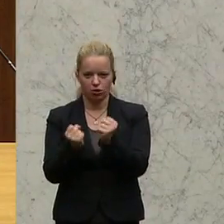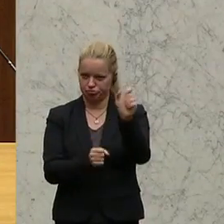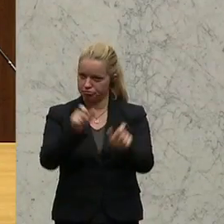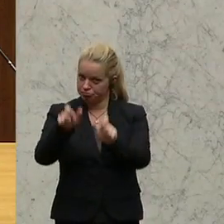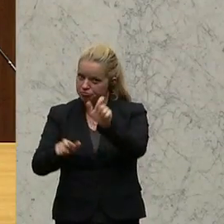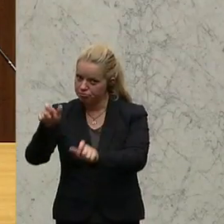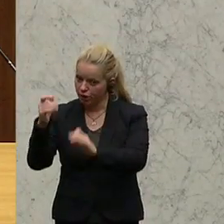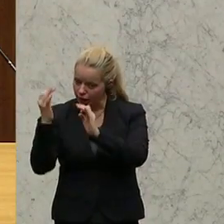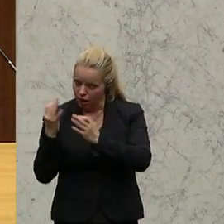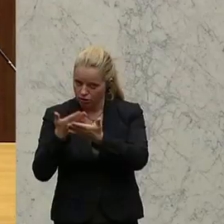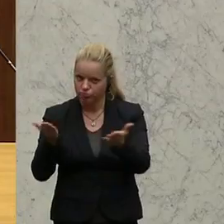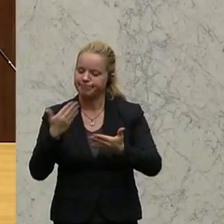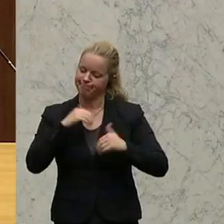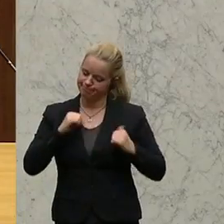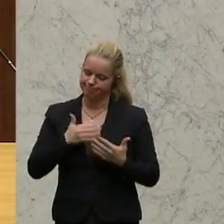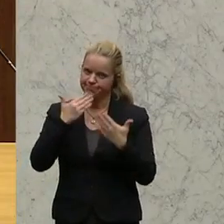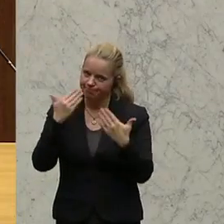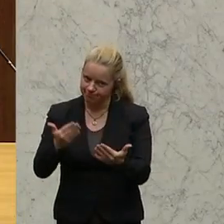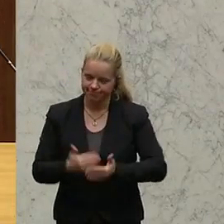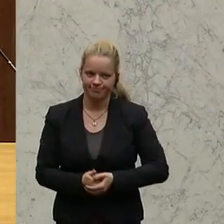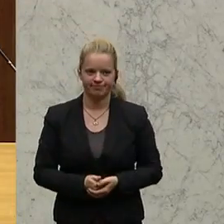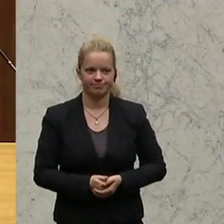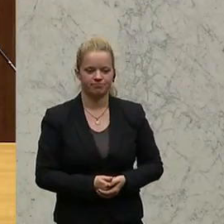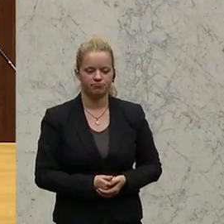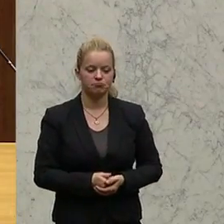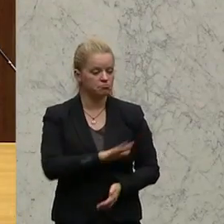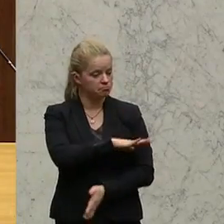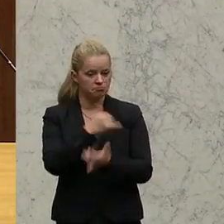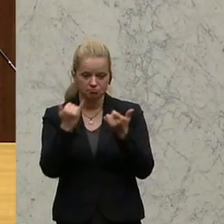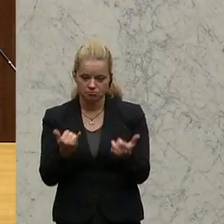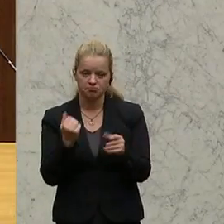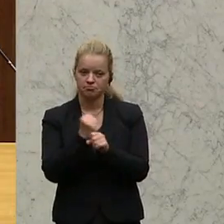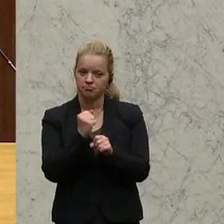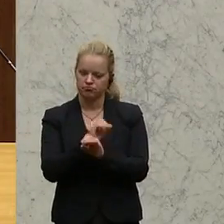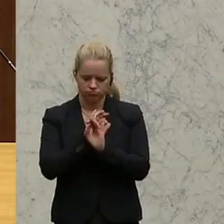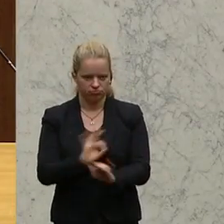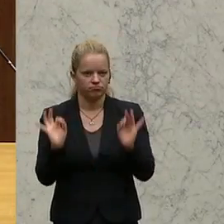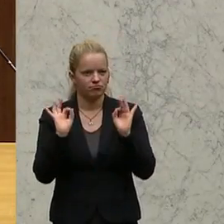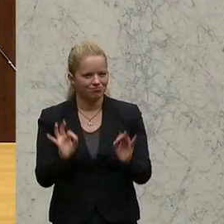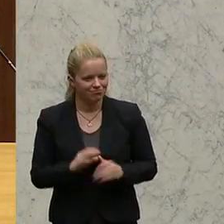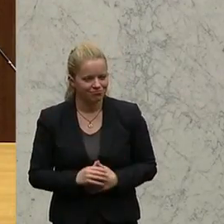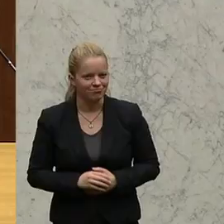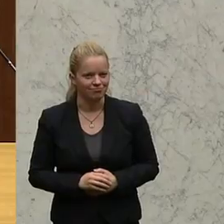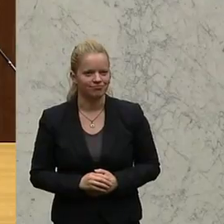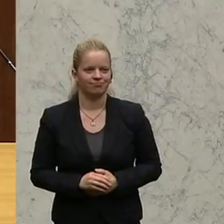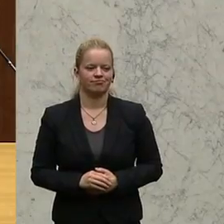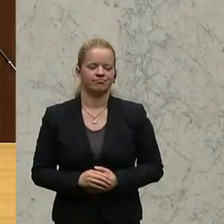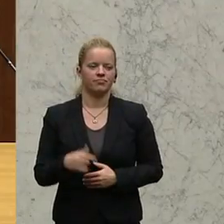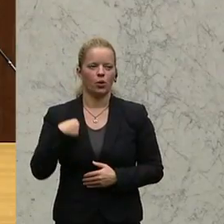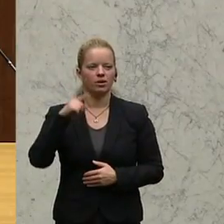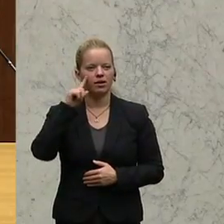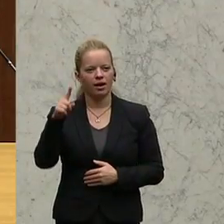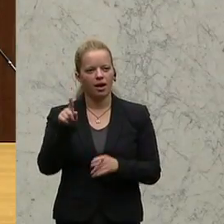in dieser Form ganz herzlich danken für die geleistete Arbeit. Und ich denke, es ist auch